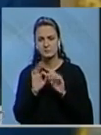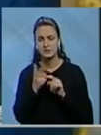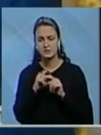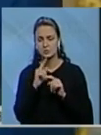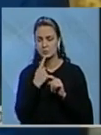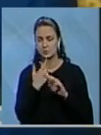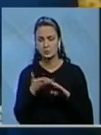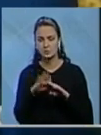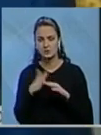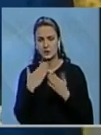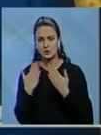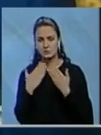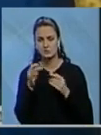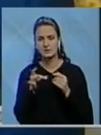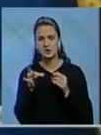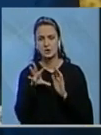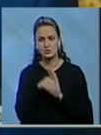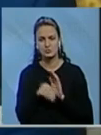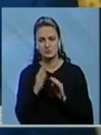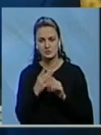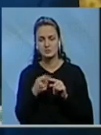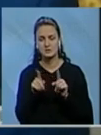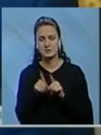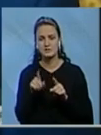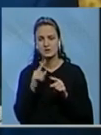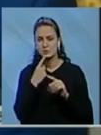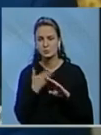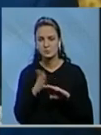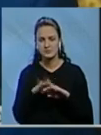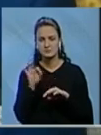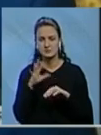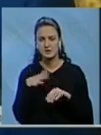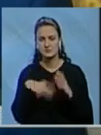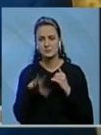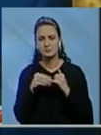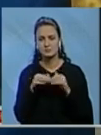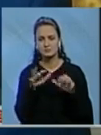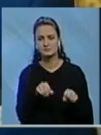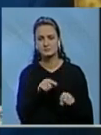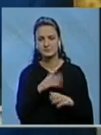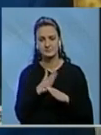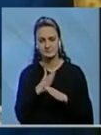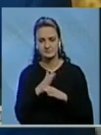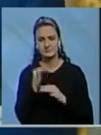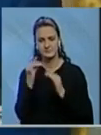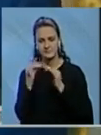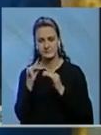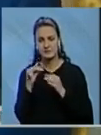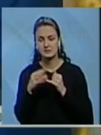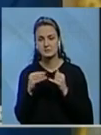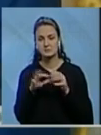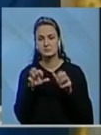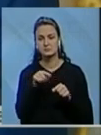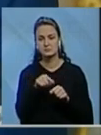ძალიან რთულ ურთიერთობებზე, რომელიც რეგიონშია. ასევე ვისაუბრეთ იმ სირთულებზე, რომელიც საქართველოს ოკუპირებულ რეგიონებში არსებობს. ოკუპირებულ